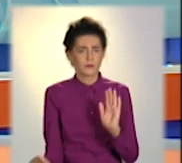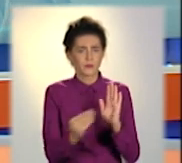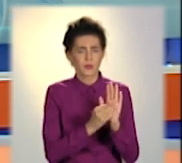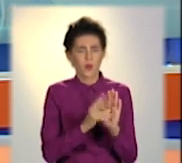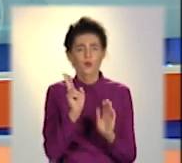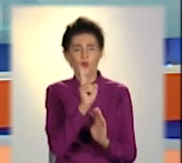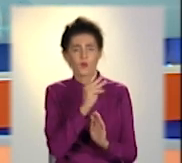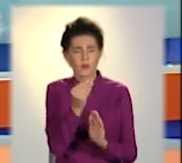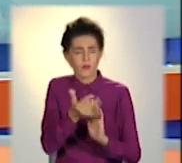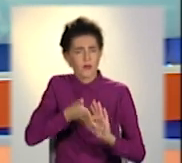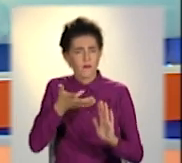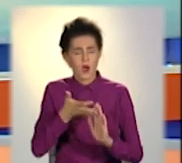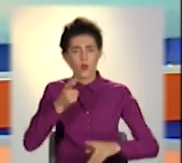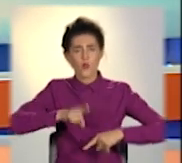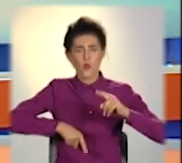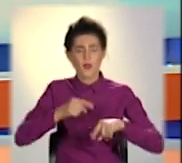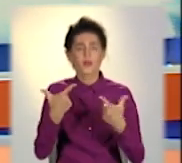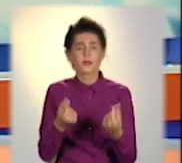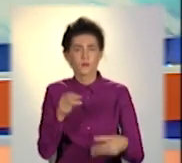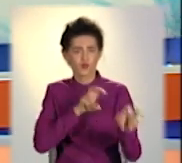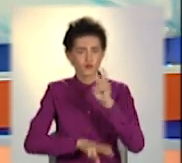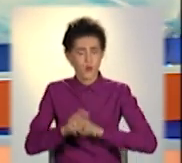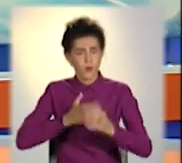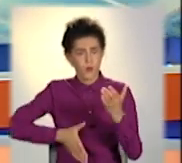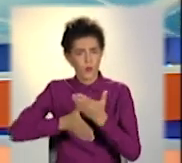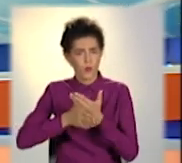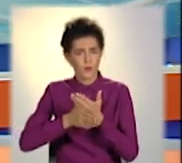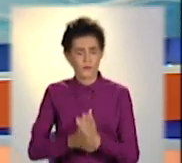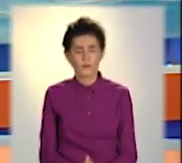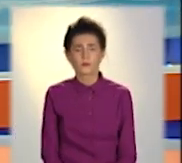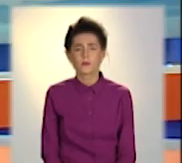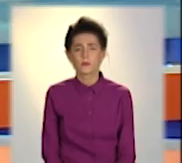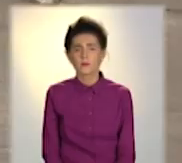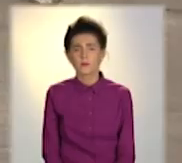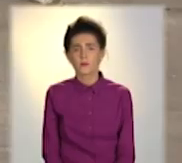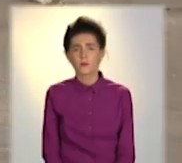батьки не мають. Де шукають допомогу? Дивіться далі.